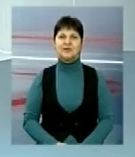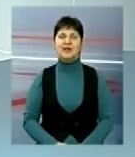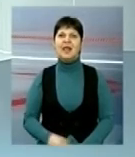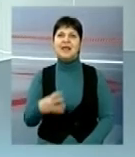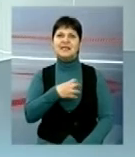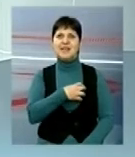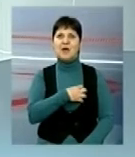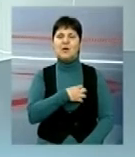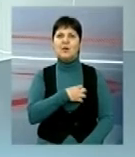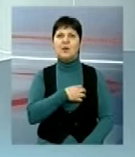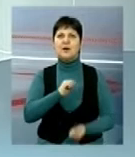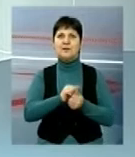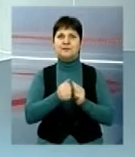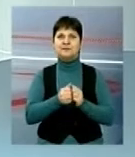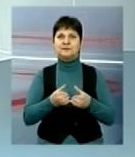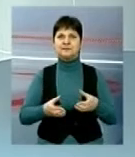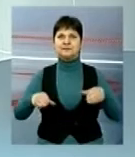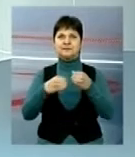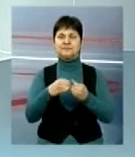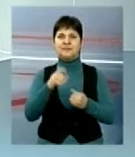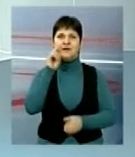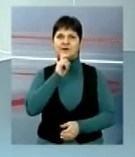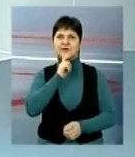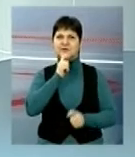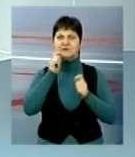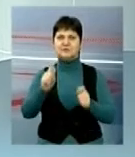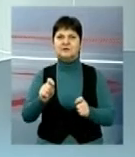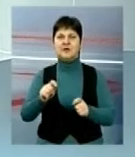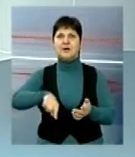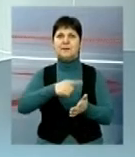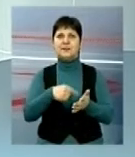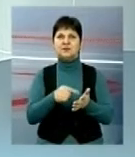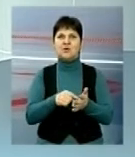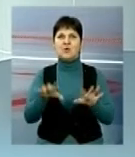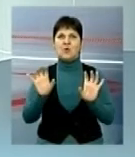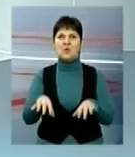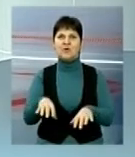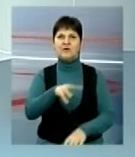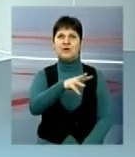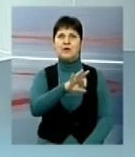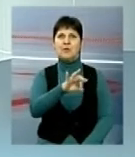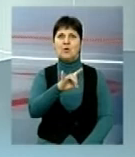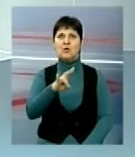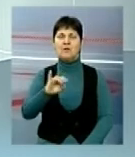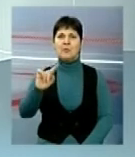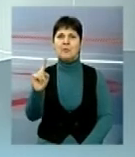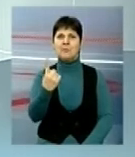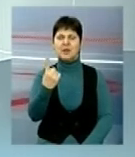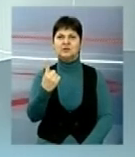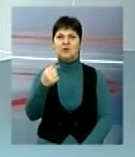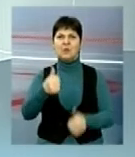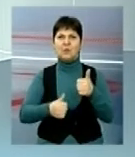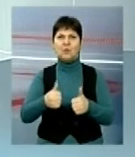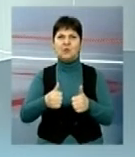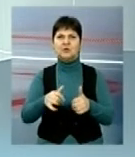Нагороду у вигляді бетонного злитка вручили сьогодні Вінницькому міському голові Сергію Моргунову. Він здобув перше місце у всеукраїнському